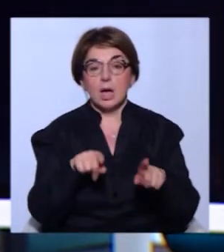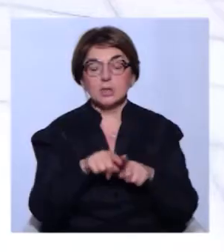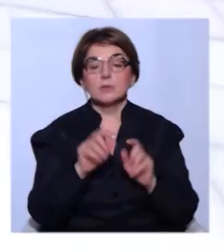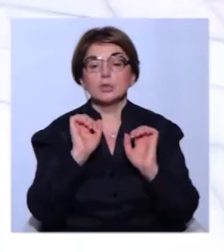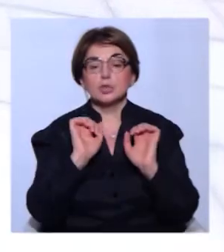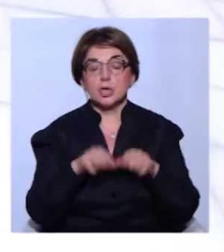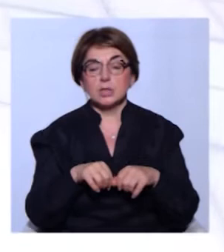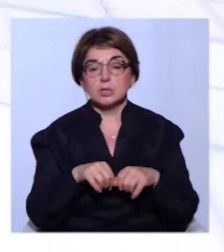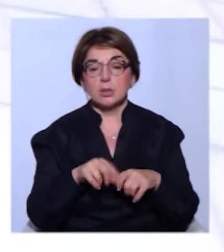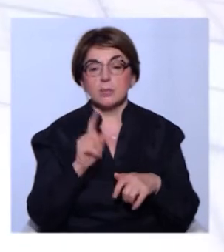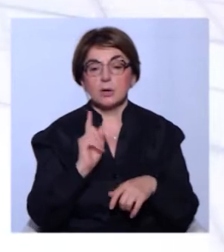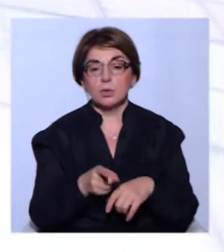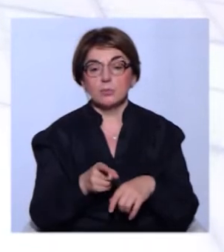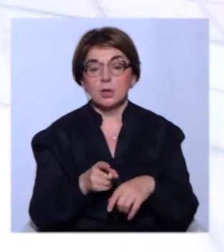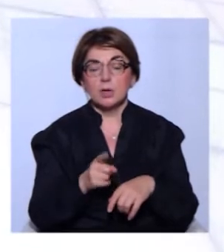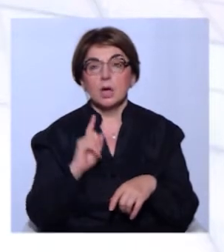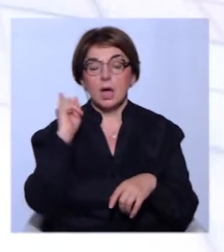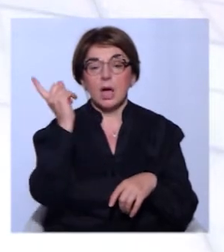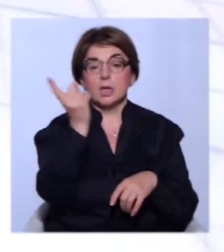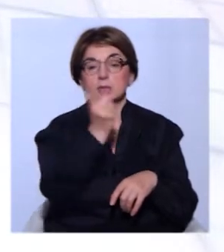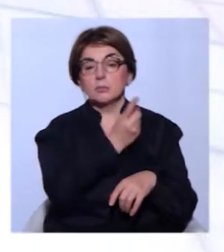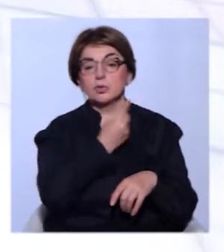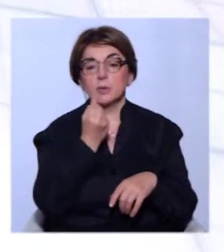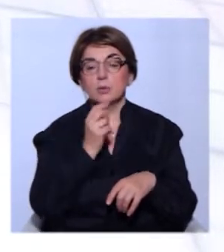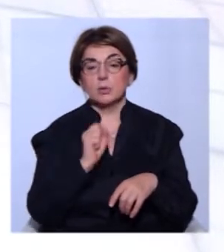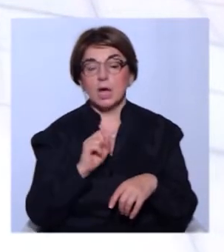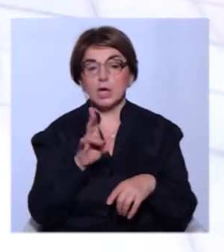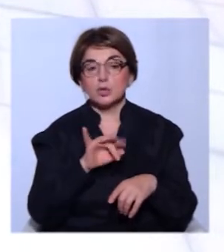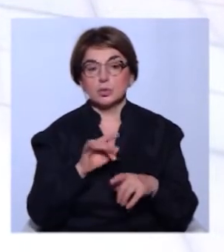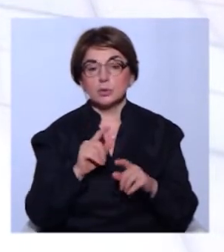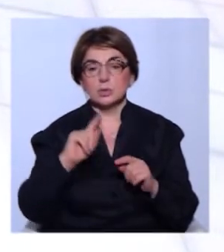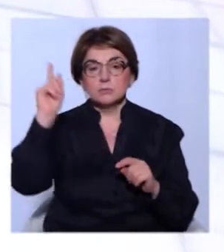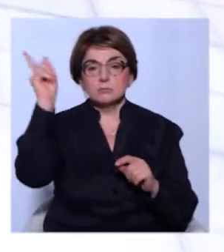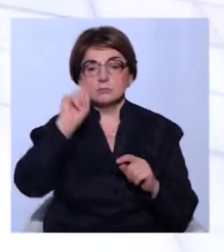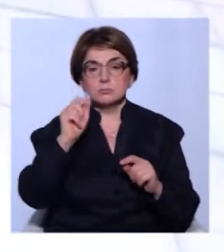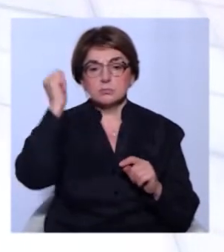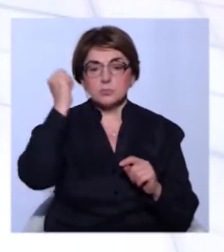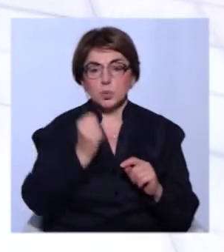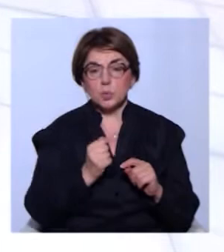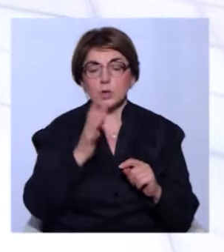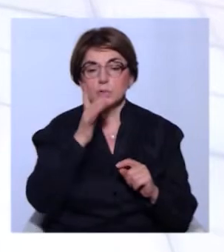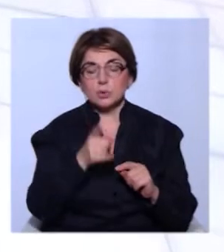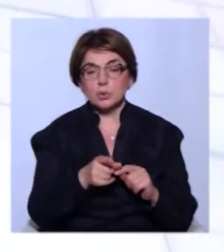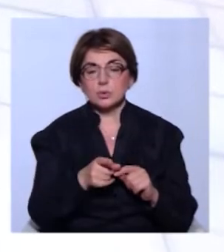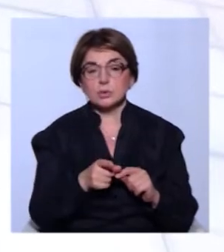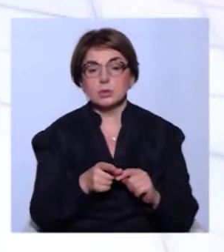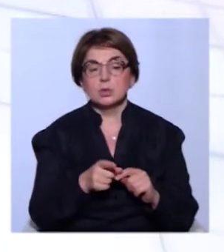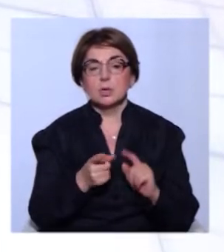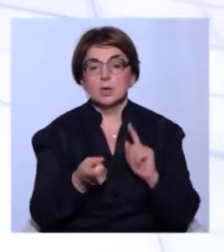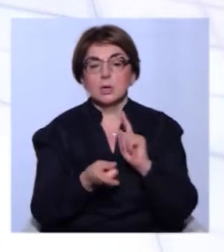ასევე შეიძლება, რომ ატმოსფერული აზოტი ჭექა-ქუხილის დროს ატმოსფერული